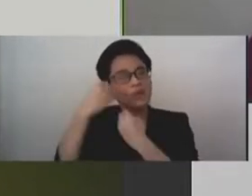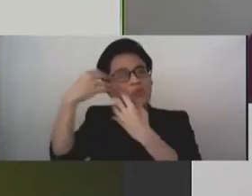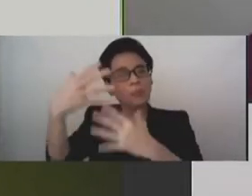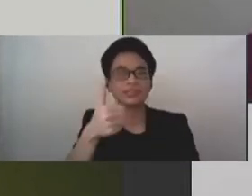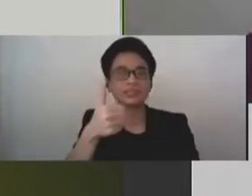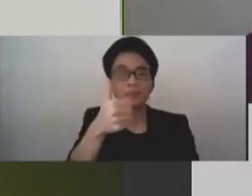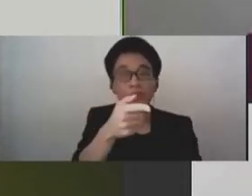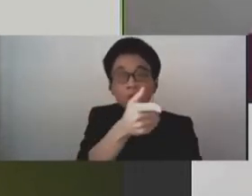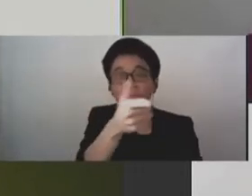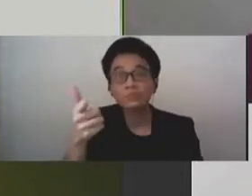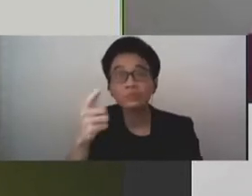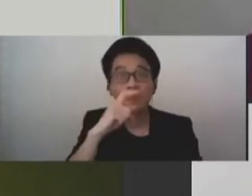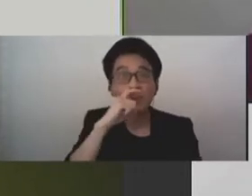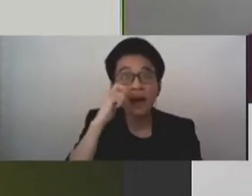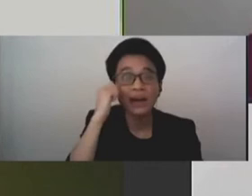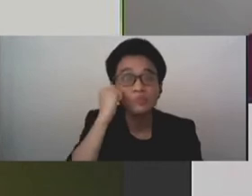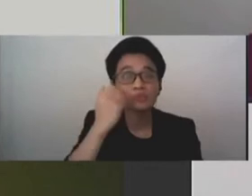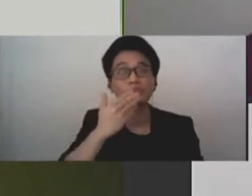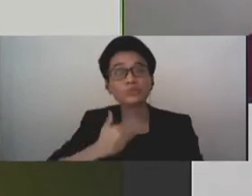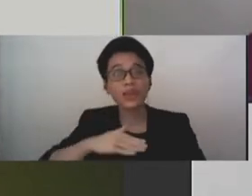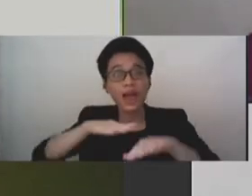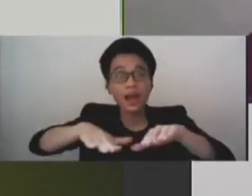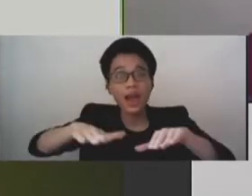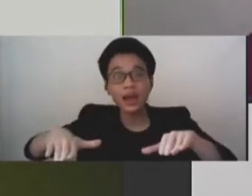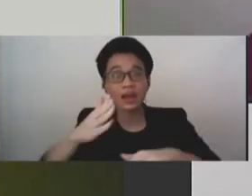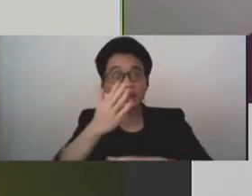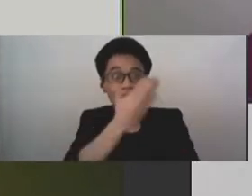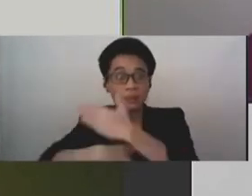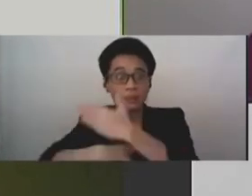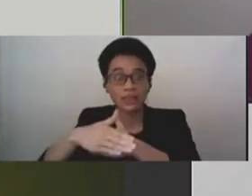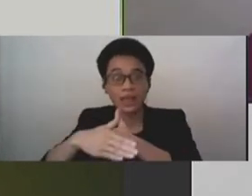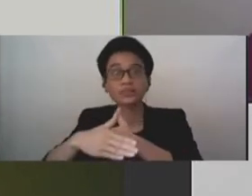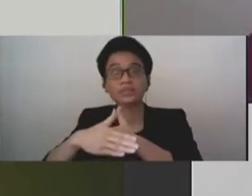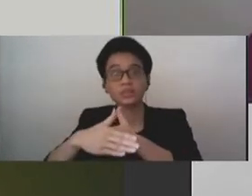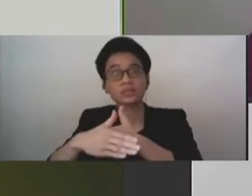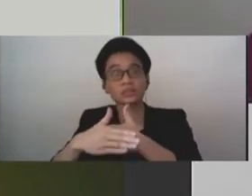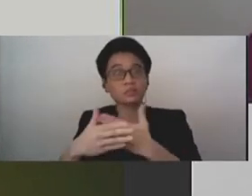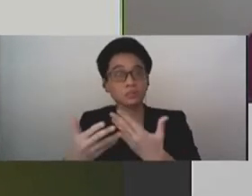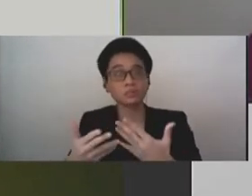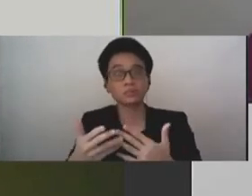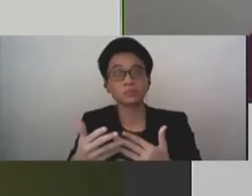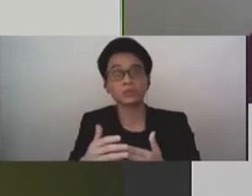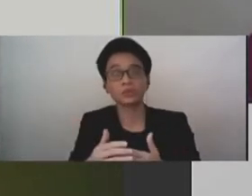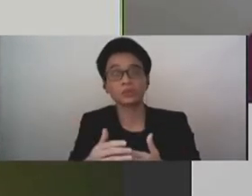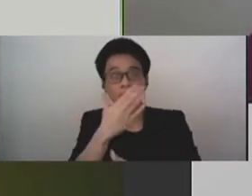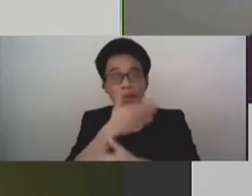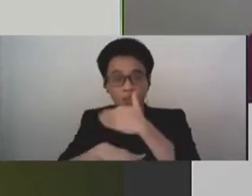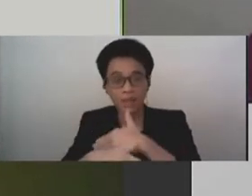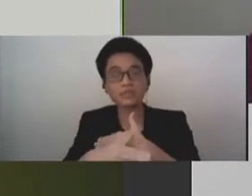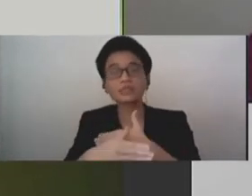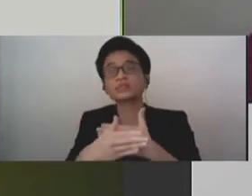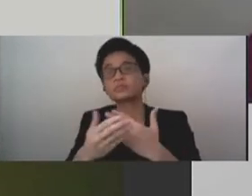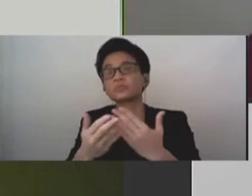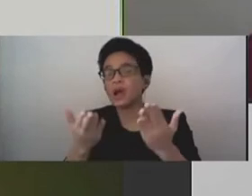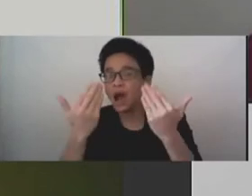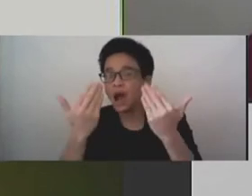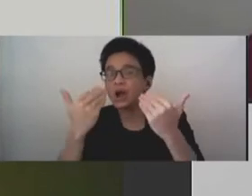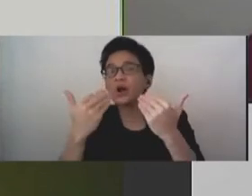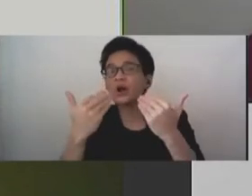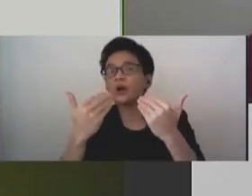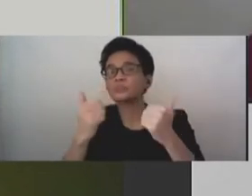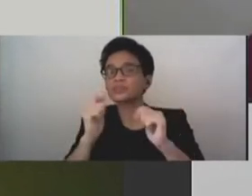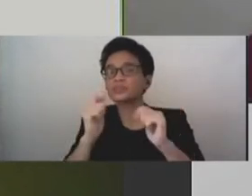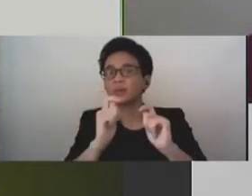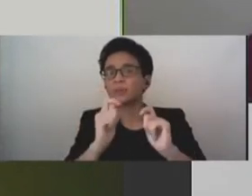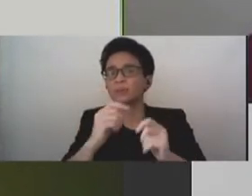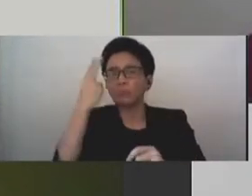anak dengan disabilitas, yang mana misalkan lebih tepatnya untuk yang tinggal di daerah DKI itu sudah disediakan ya oleh